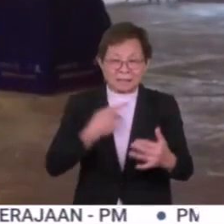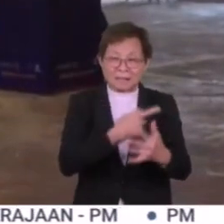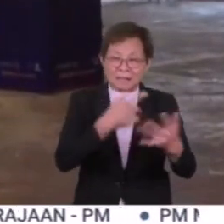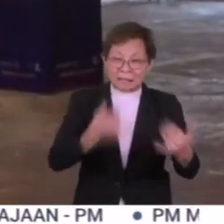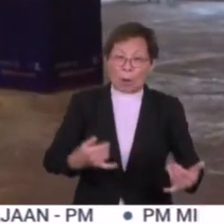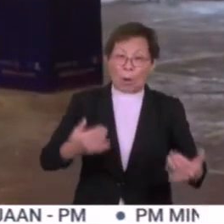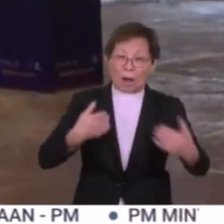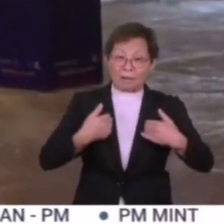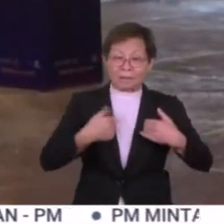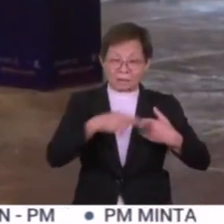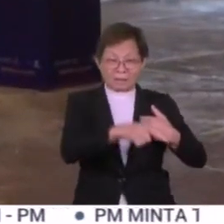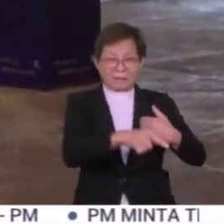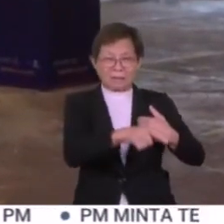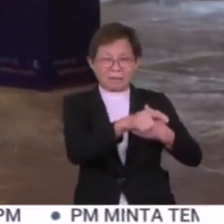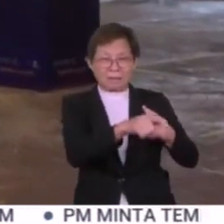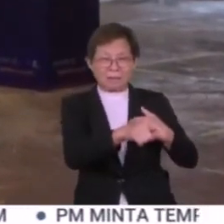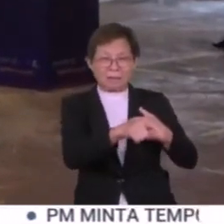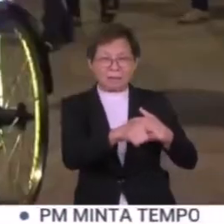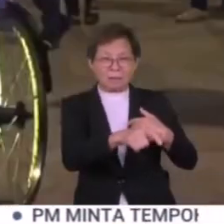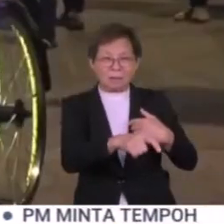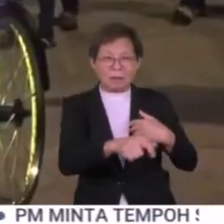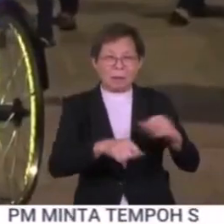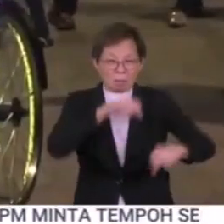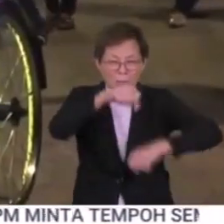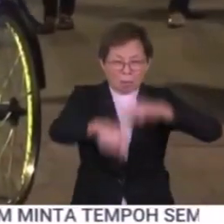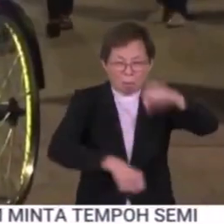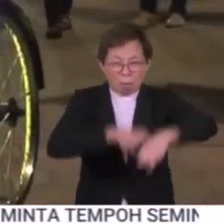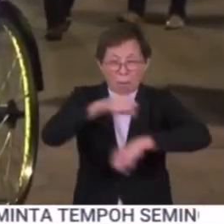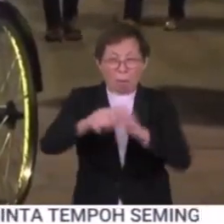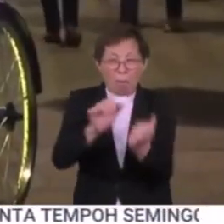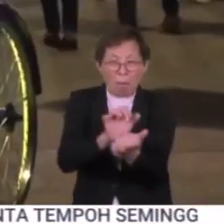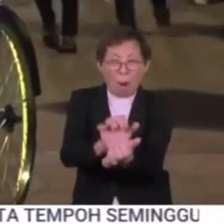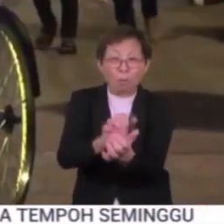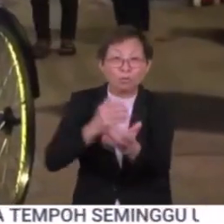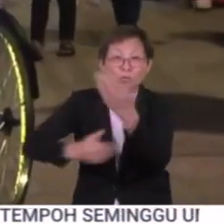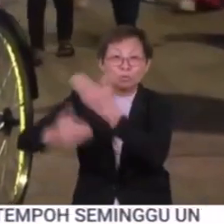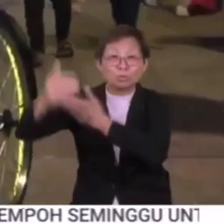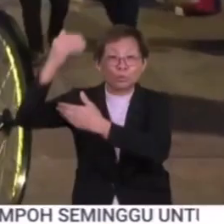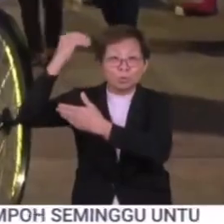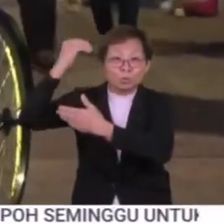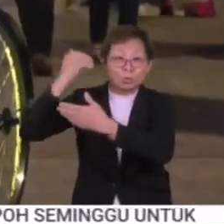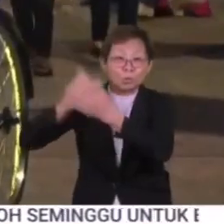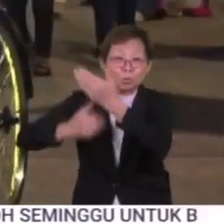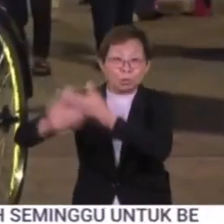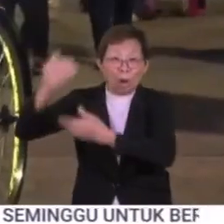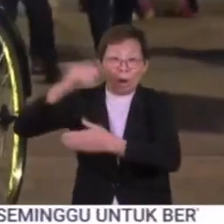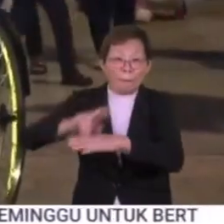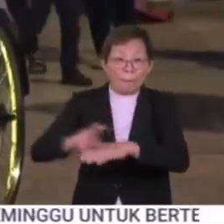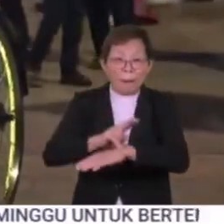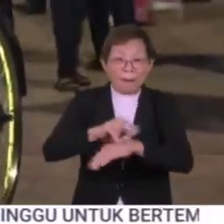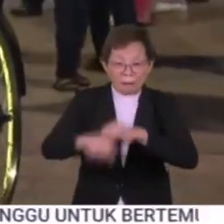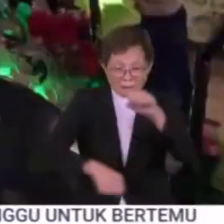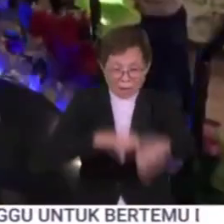yang ada sekarang ni, pelapis yang untuk pelapis beca yang dulu-dulu, pasapayang dulu kan, yang pakai kayu dulu lah.